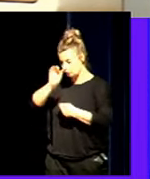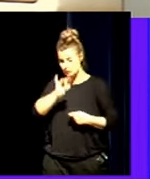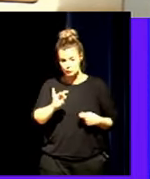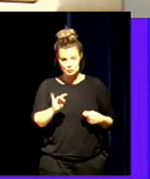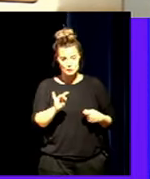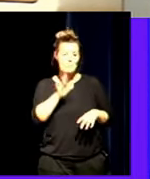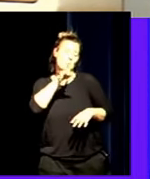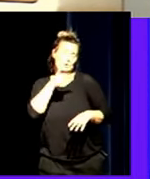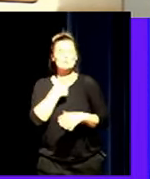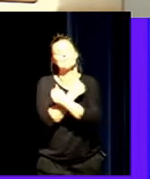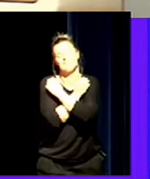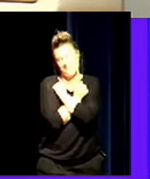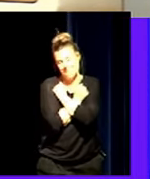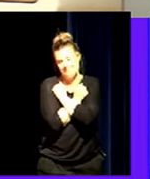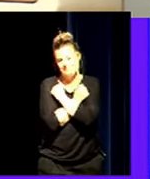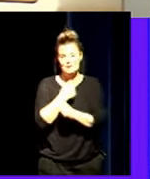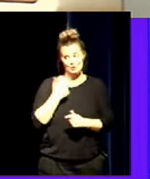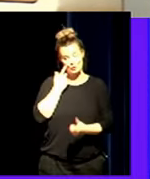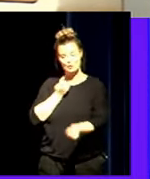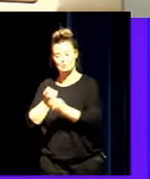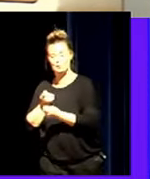maite zaitu dara. Ni kontrolatzen zaitu,